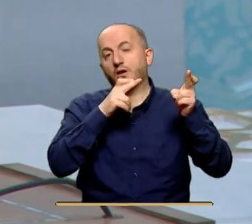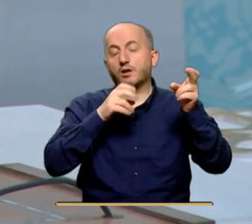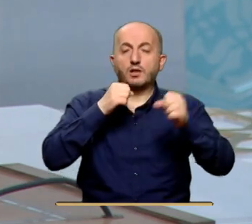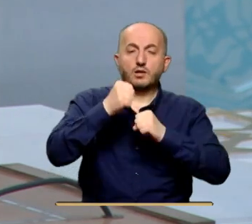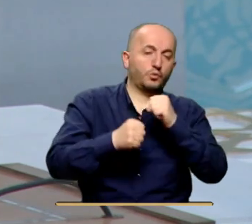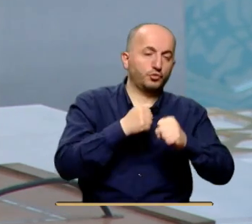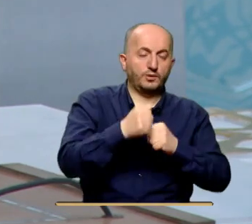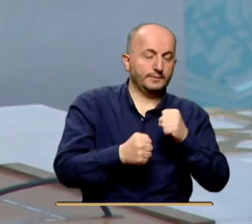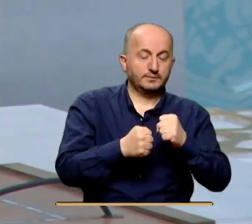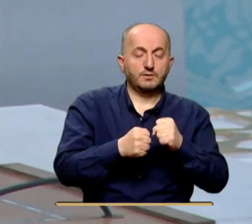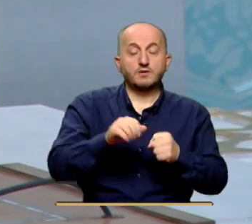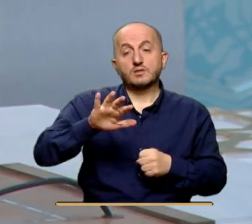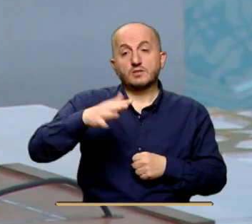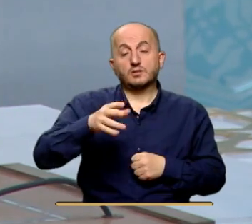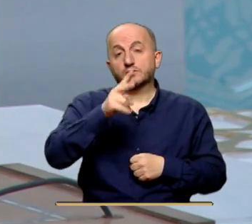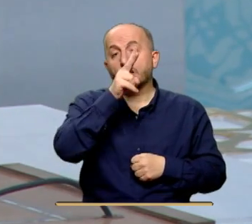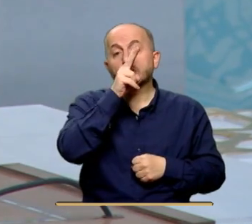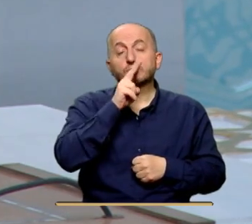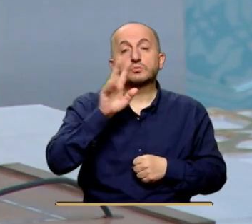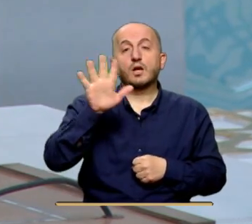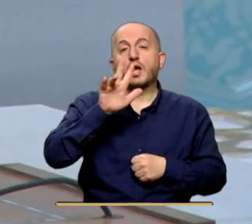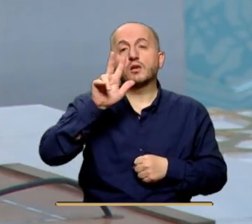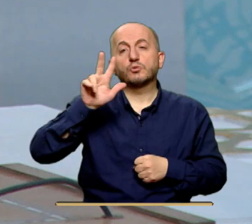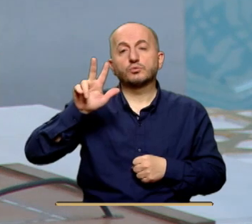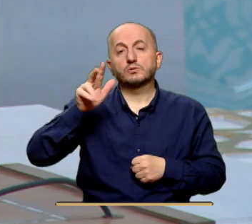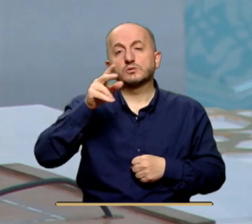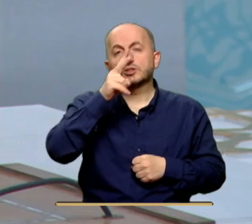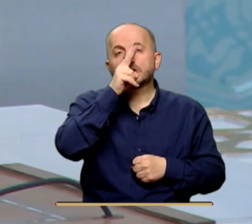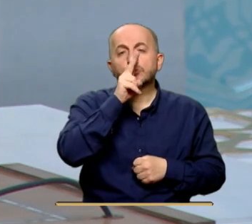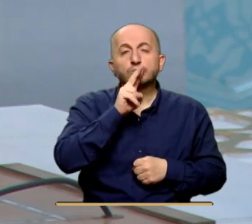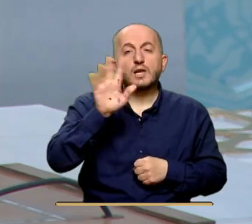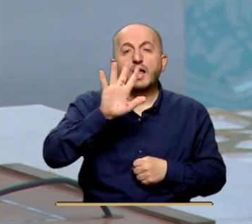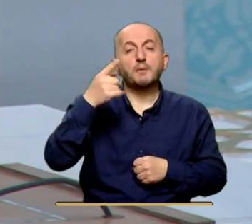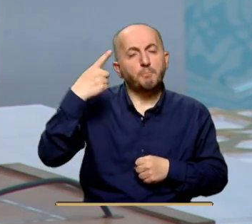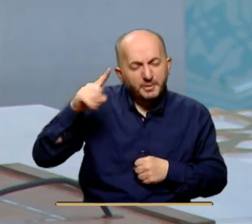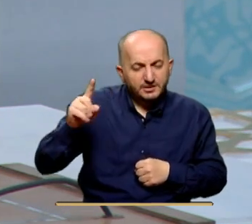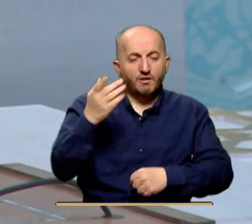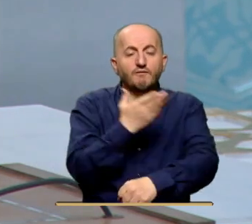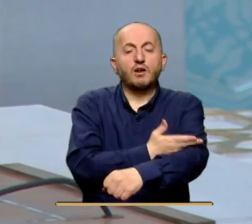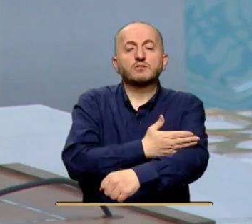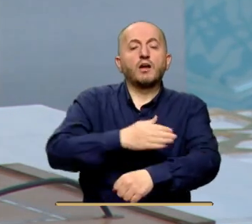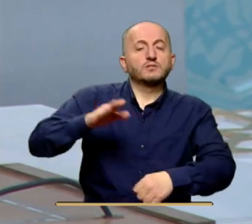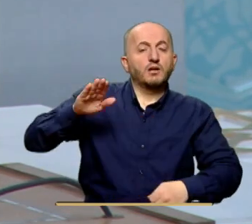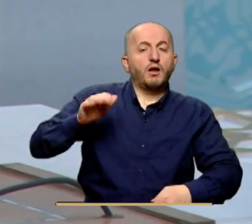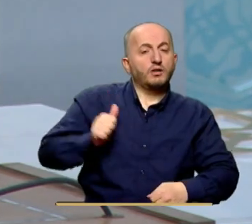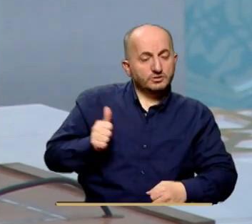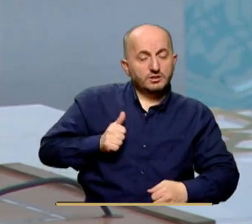koşan yaklaşık 253 bin vatan evladı Allah Allah